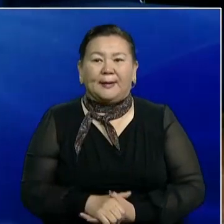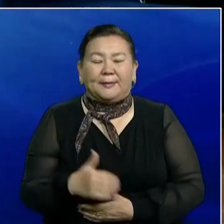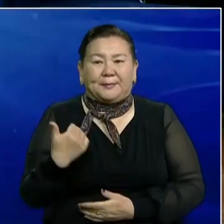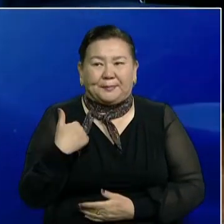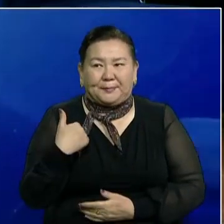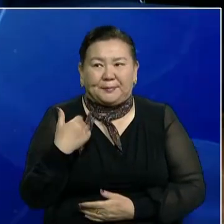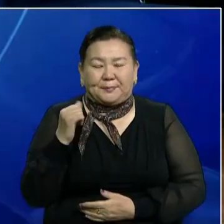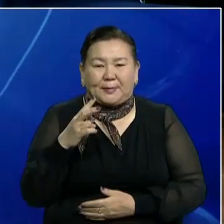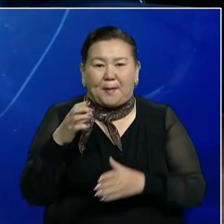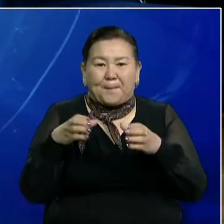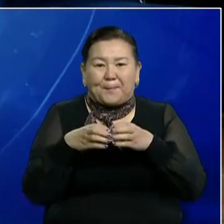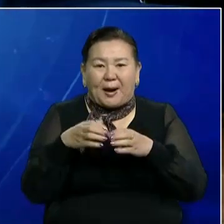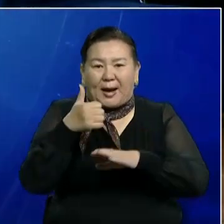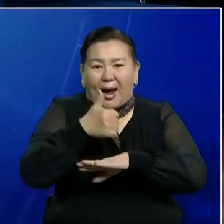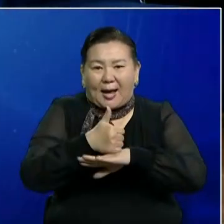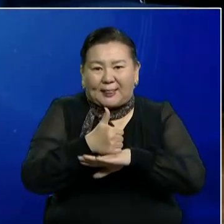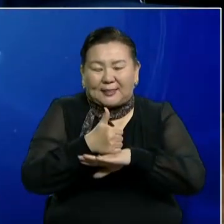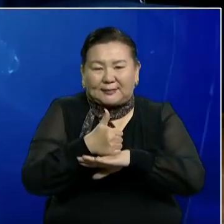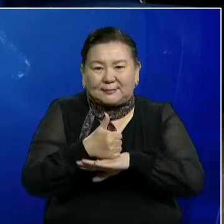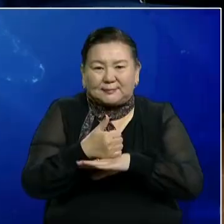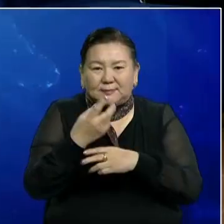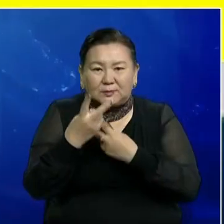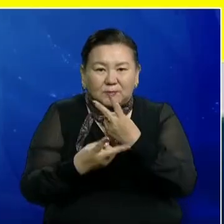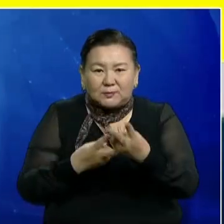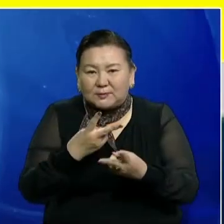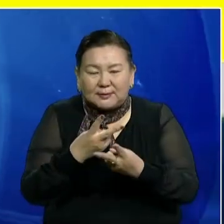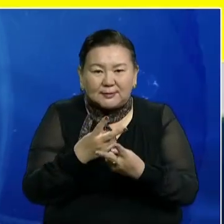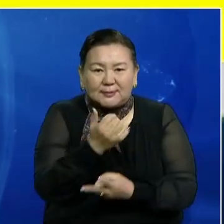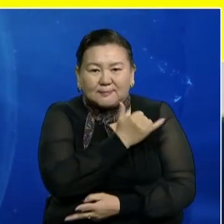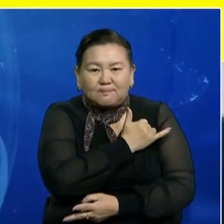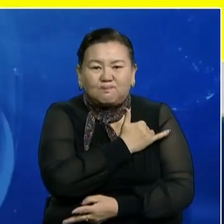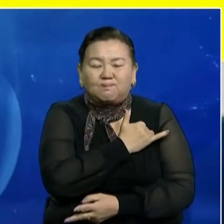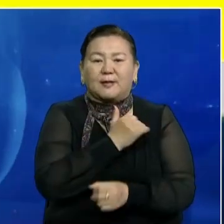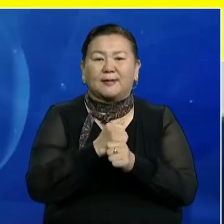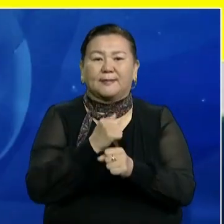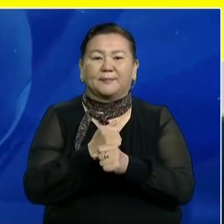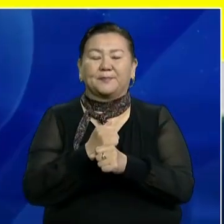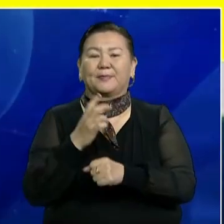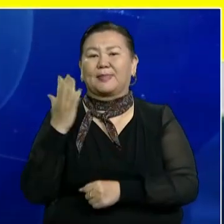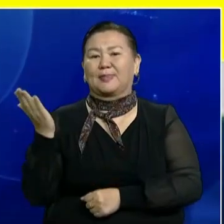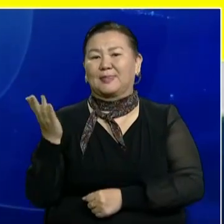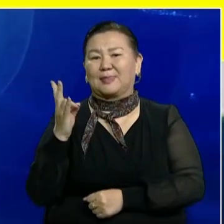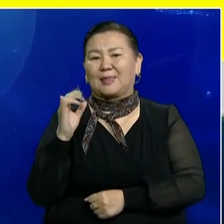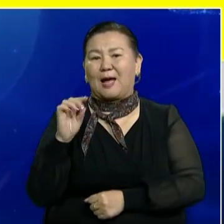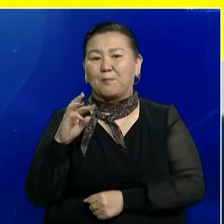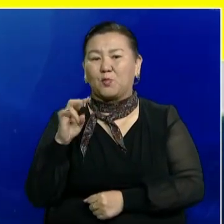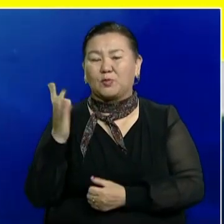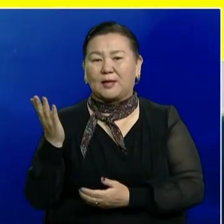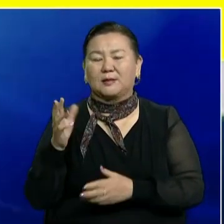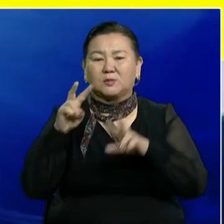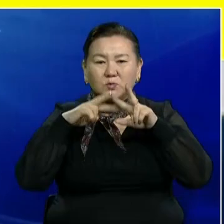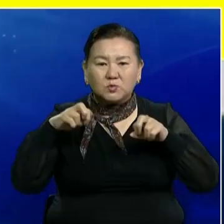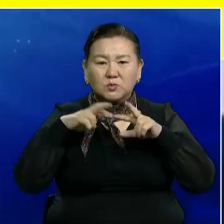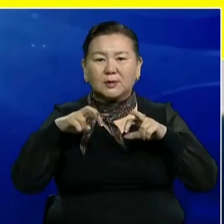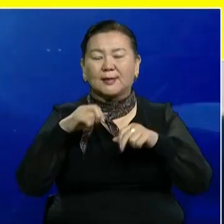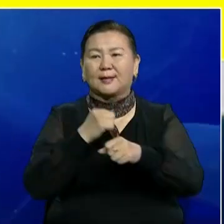За би бол төслийн багийн ахлагч байгаа. Аль болох бүх үйл ажиллагааг удирдах авч явах гэсэн. За манай Намуна бол судалгааны багийн гишүү. Тэгээ